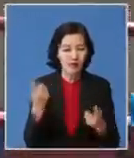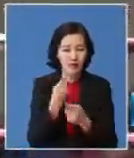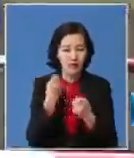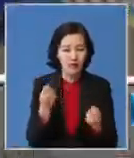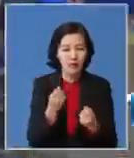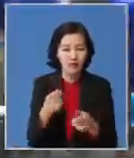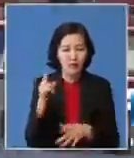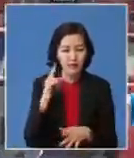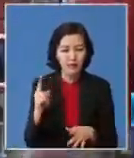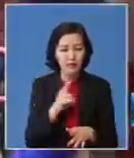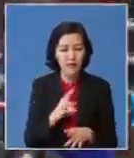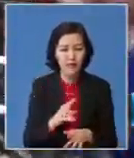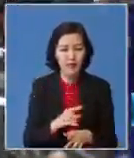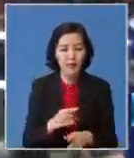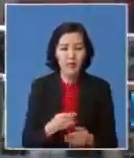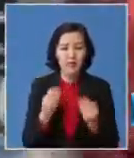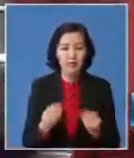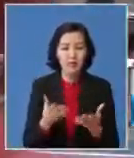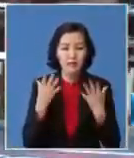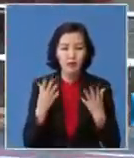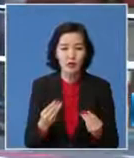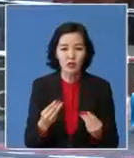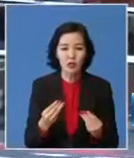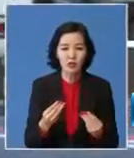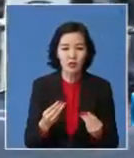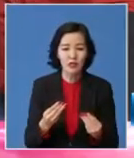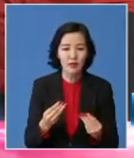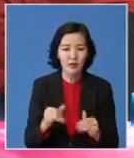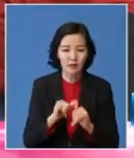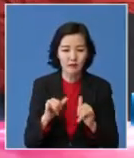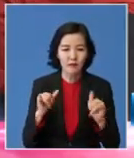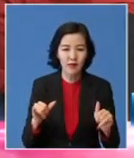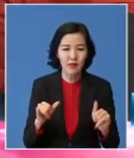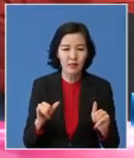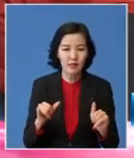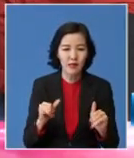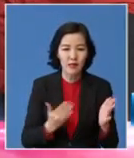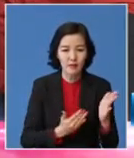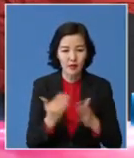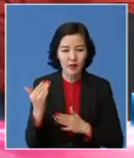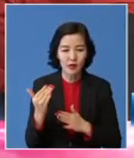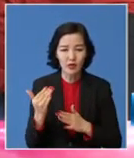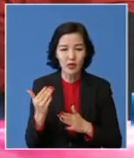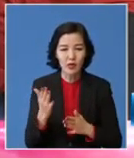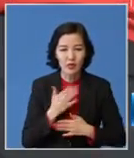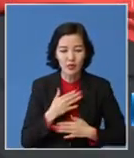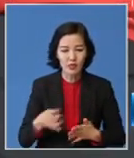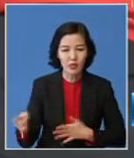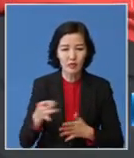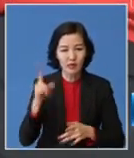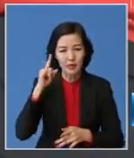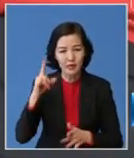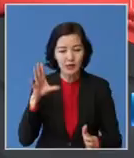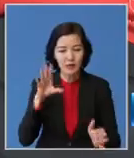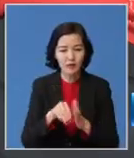многих в Казахстане. Однако на сегодняшний день он набирает популярность во всем мире. Не исключение и наша республика. Казахстан входит